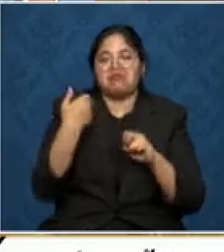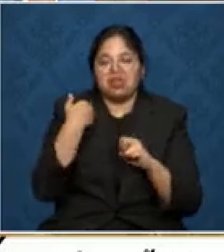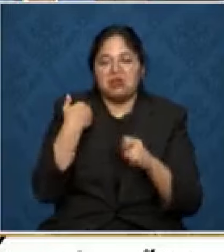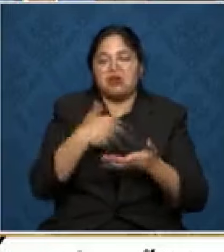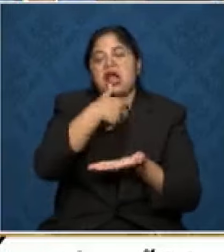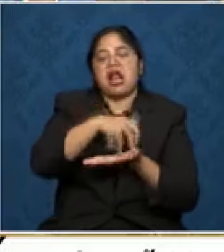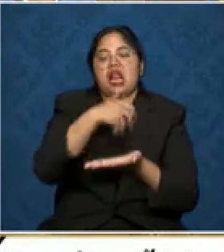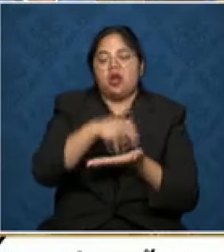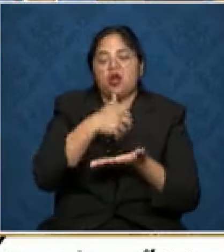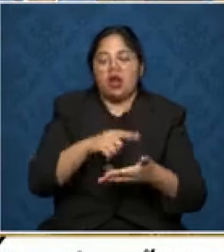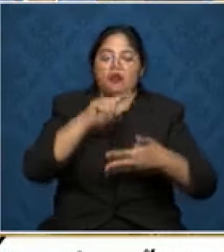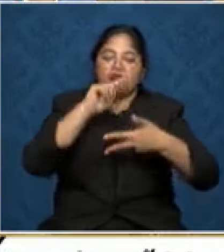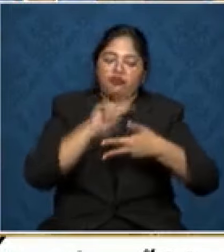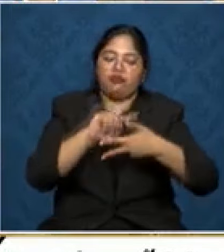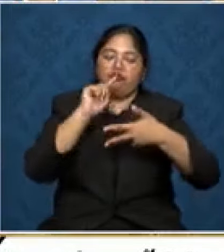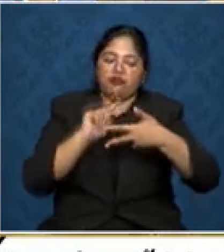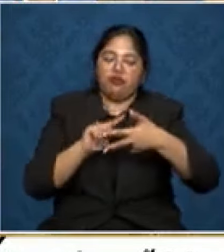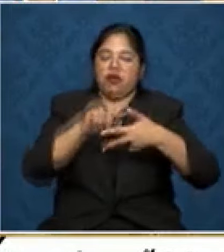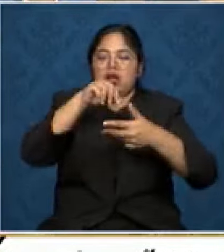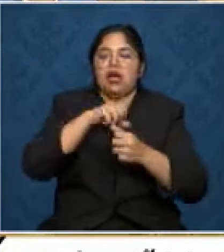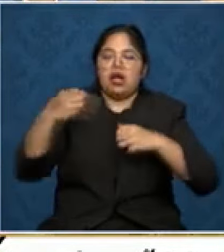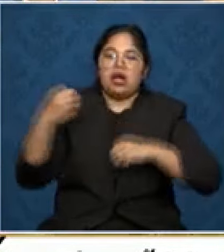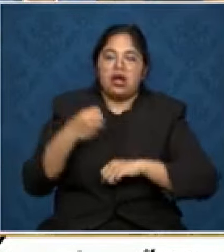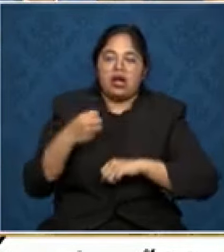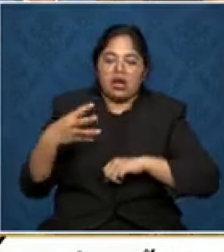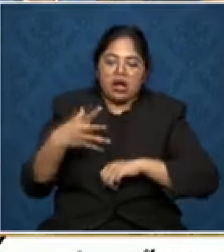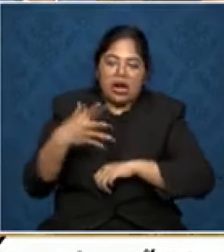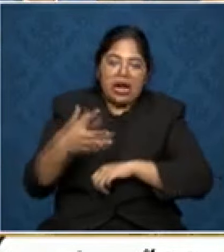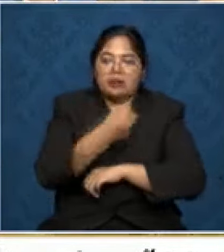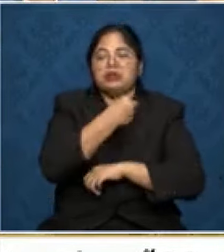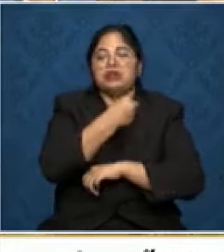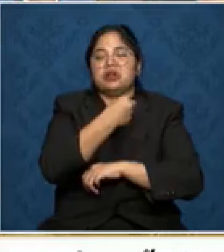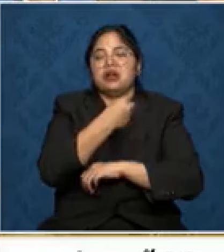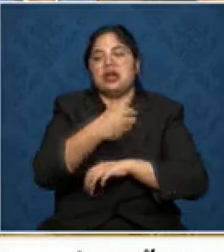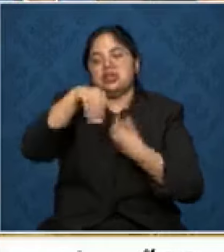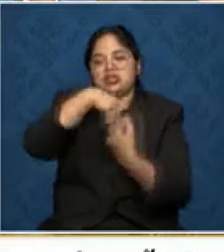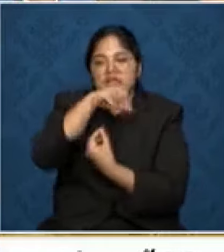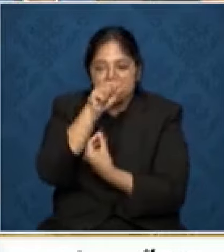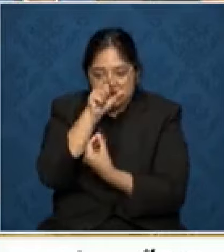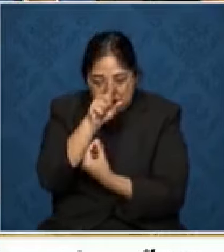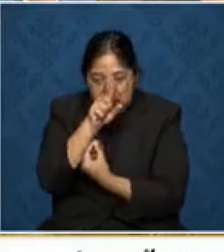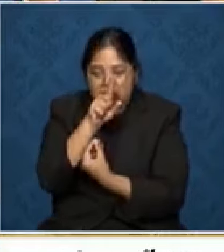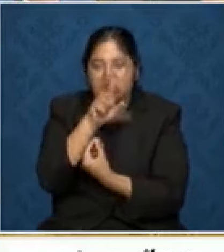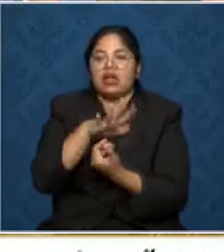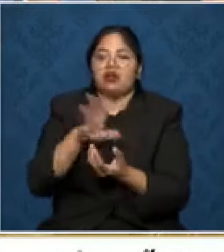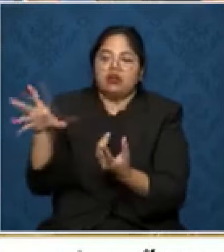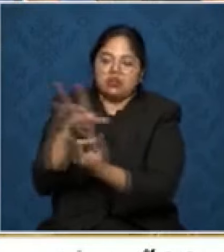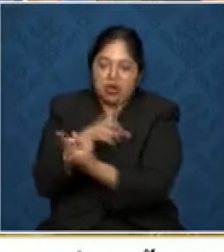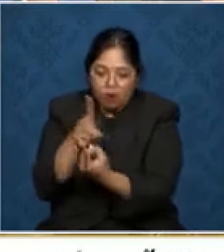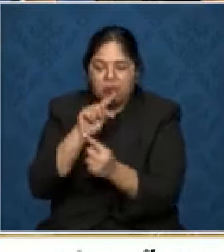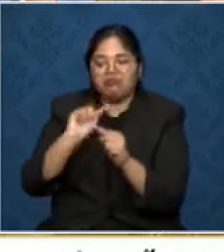ปัญหารวมกันไปทั้งการเมืองเศรษฐกิจสังคมการบริหารทีละประเด็นปัญหาเท่า